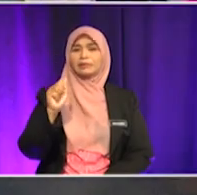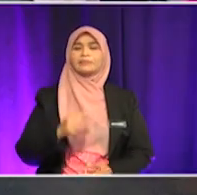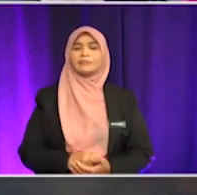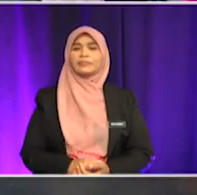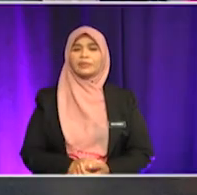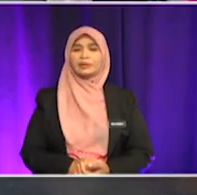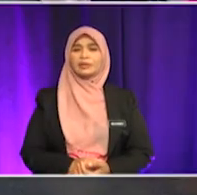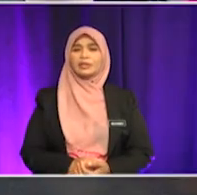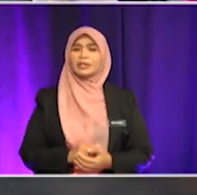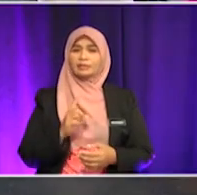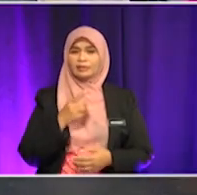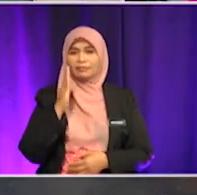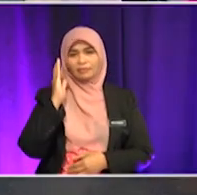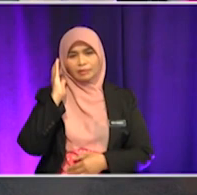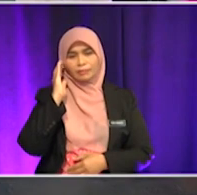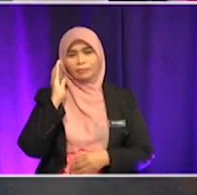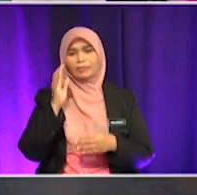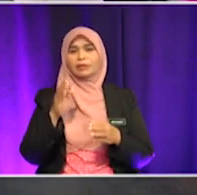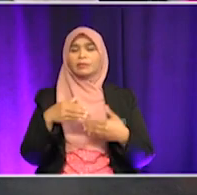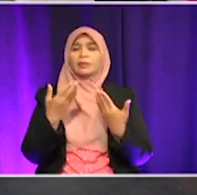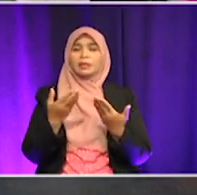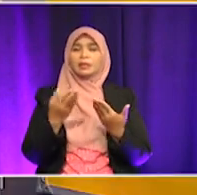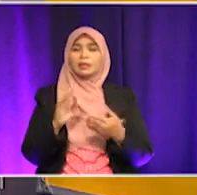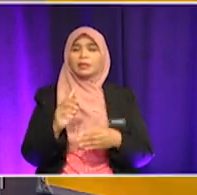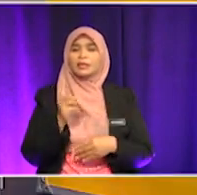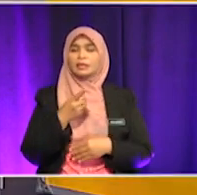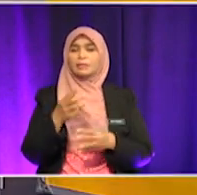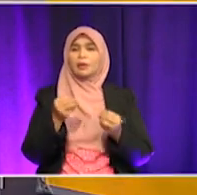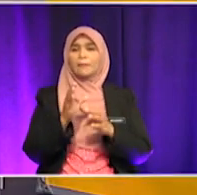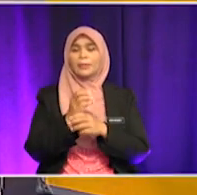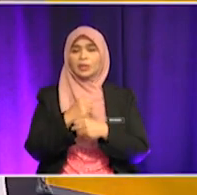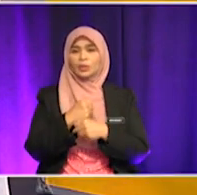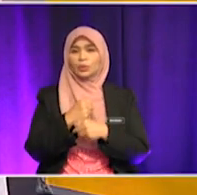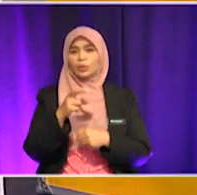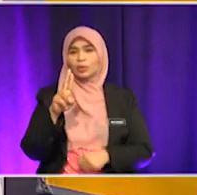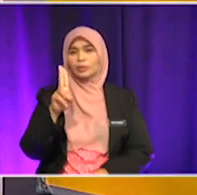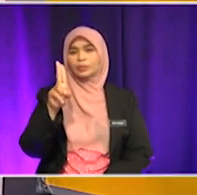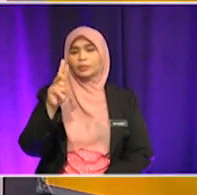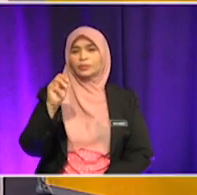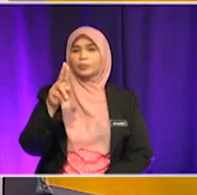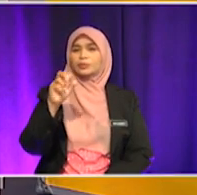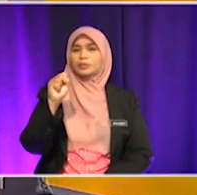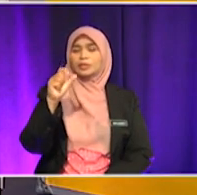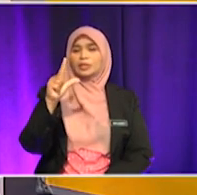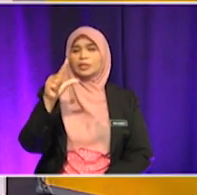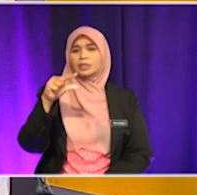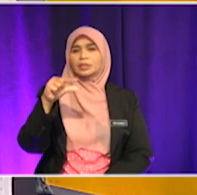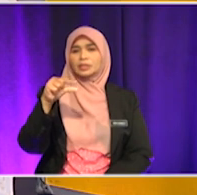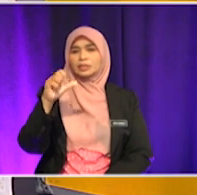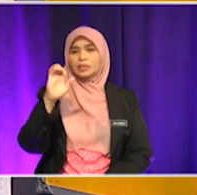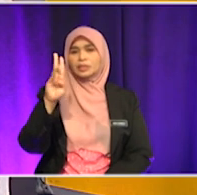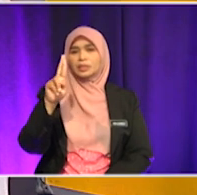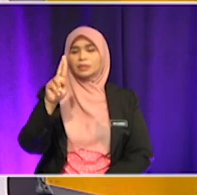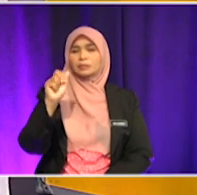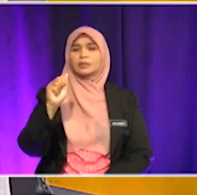bagi tahu kan kita akan belajar mengenai bagaimana kita hendak membentuk rumus algebra. Okey, tadi tapi sebelum tu, okey, cikgu